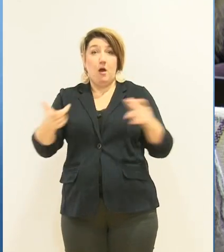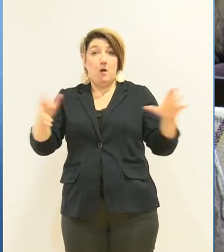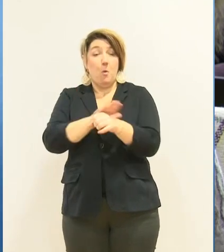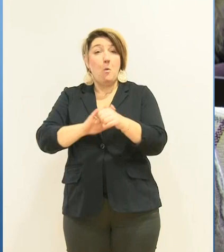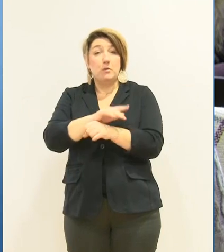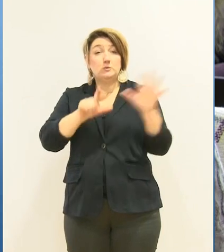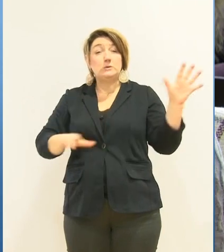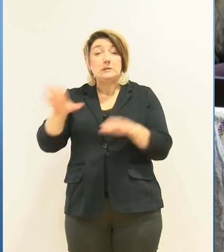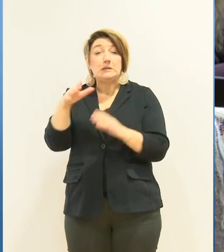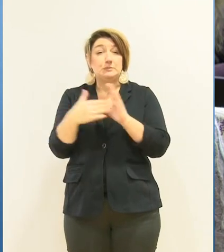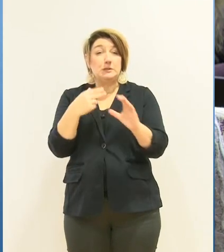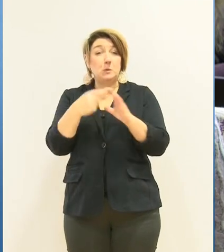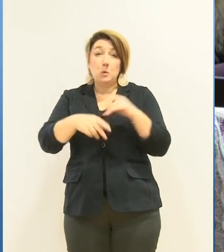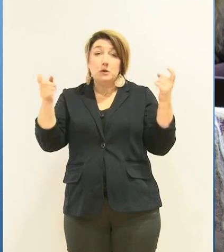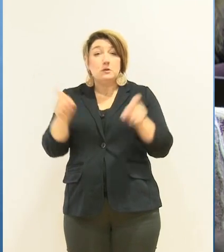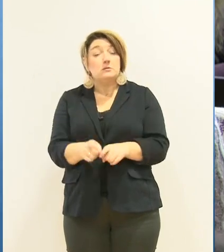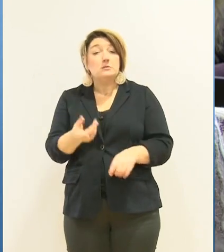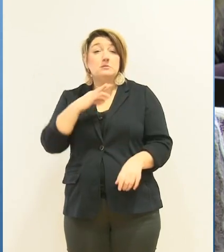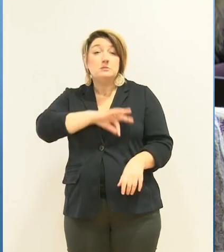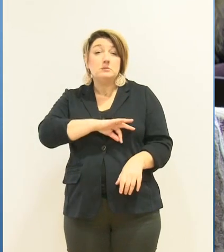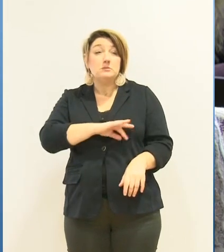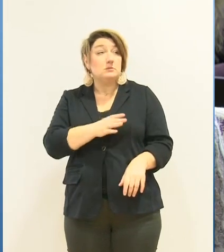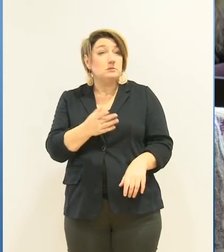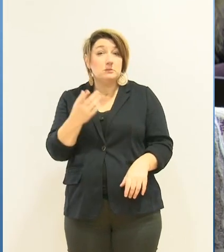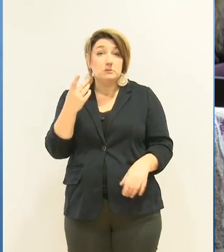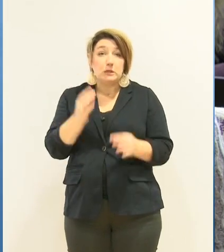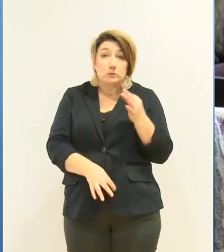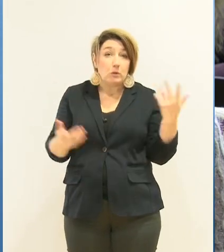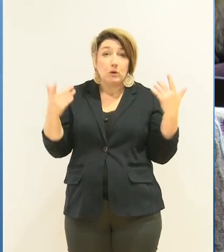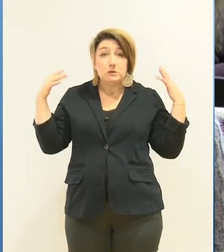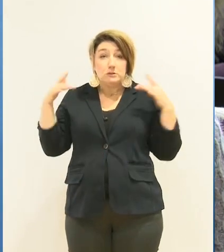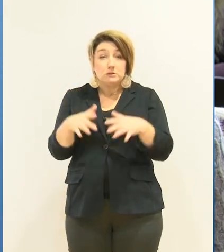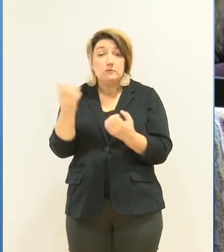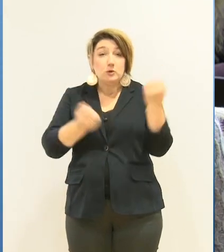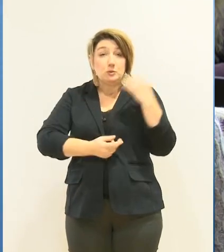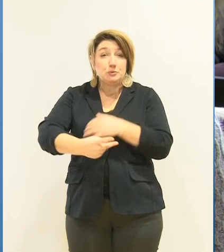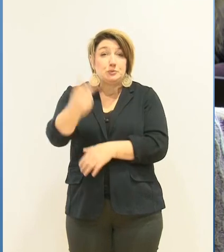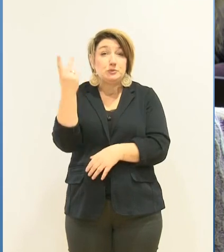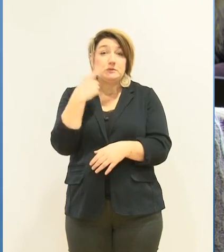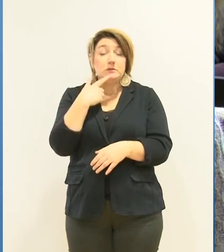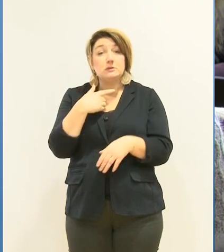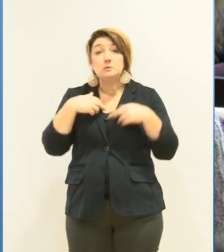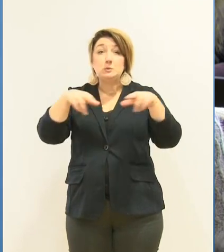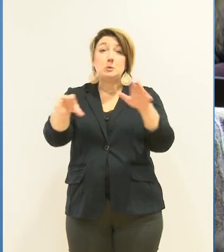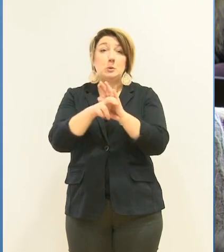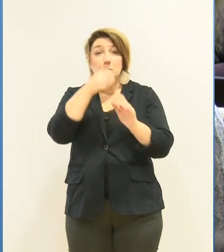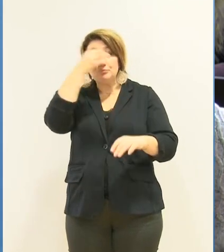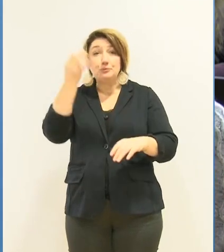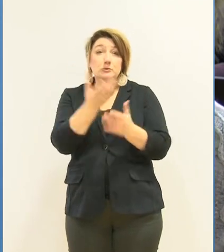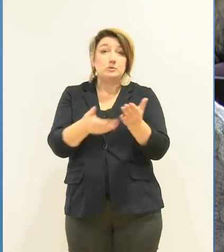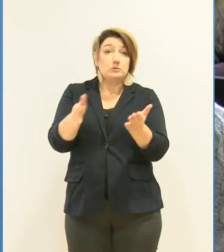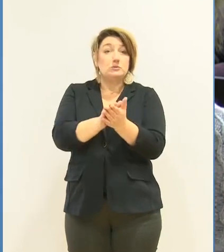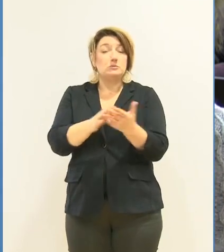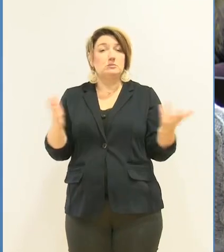favoriser la venue de véhicules au centre-ville 75000 euros pour augmenter la pollution des rues de grenoble où est la cohérence une telle décision